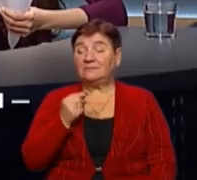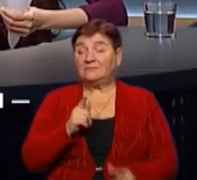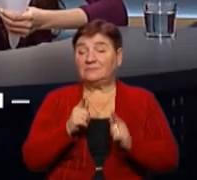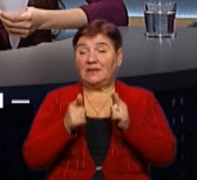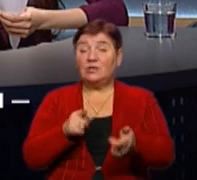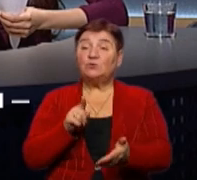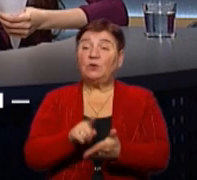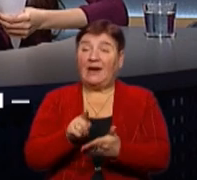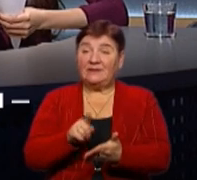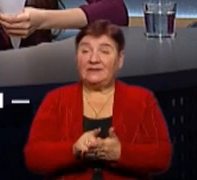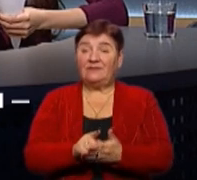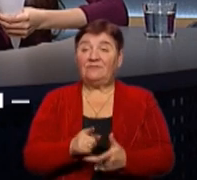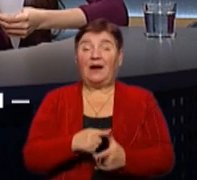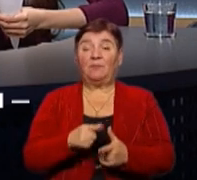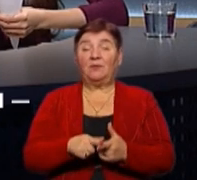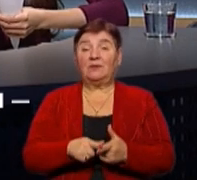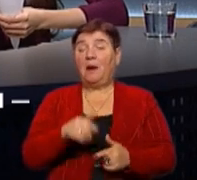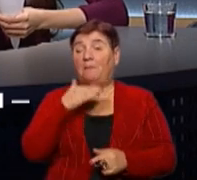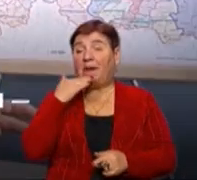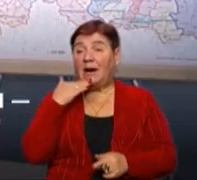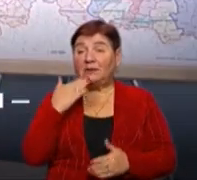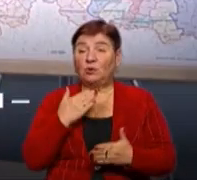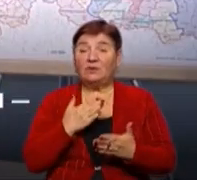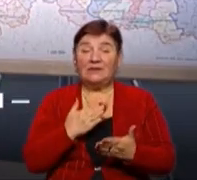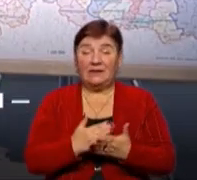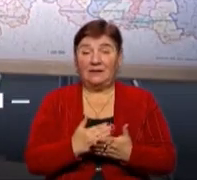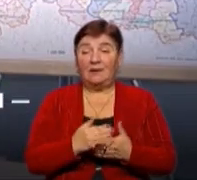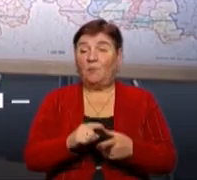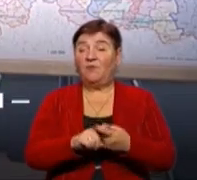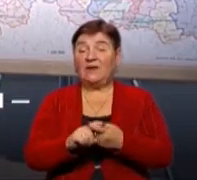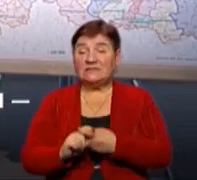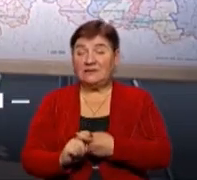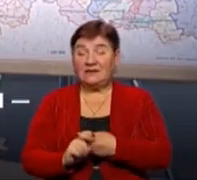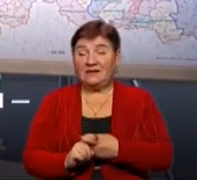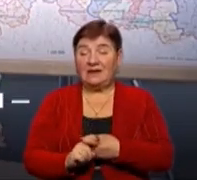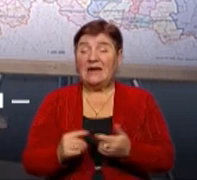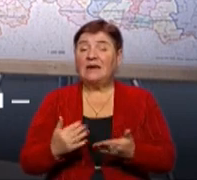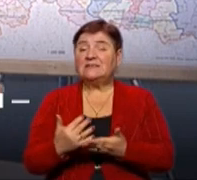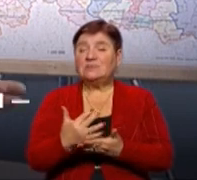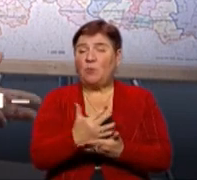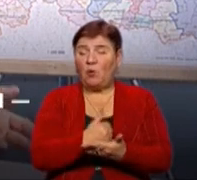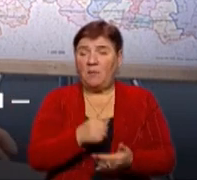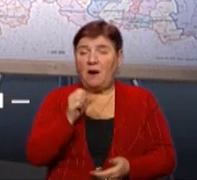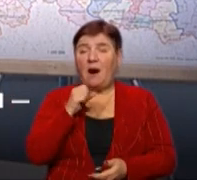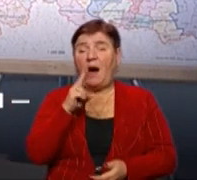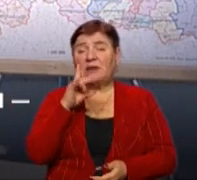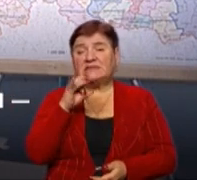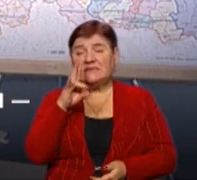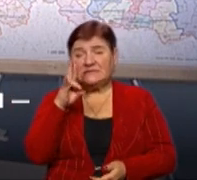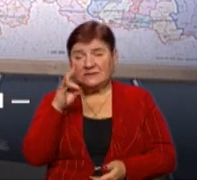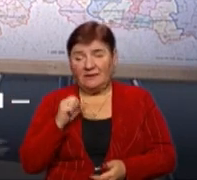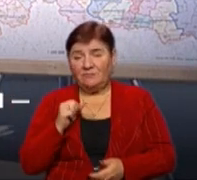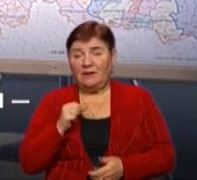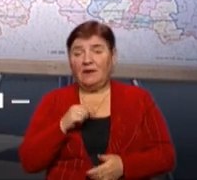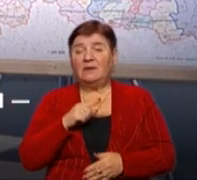ненадходження з податків? Звичайно, багато є це і пов'язані з акцизним збором, пов'язані з іншими